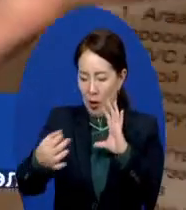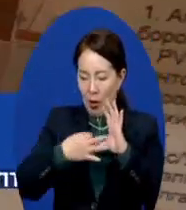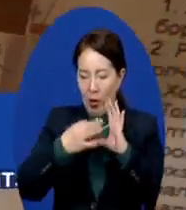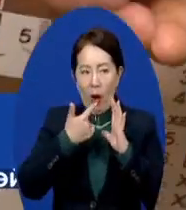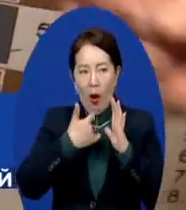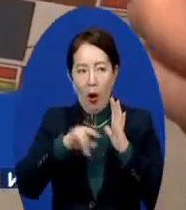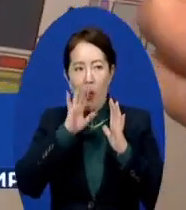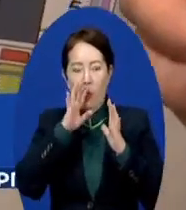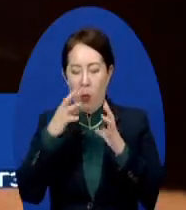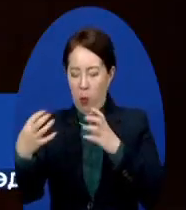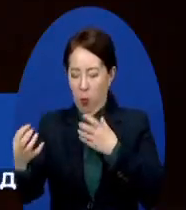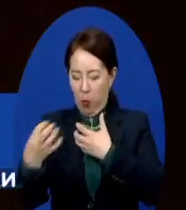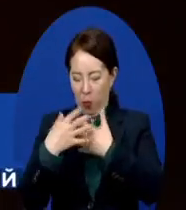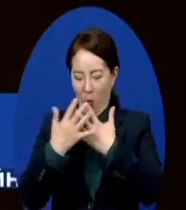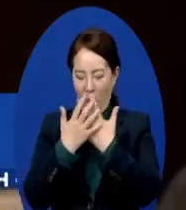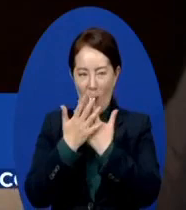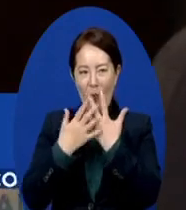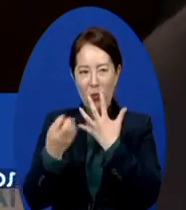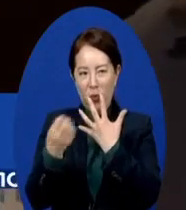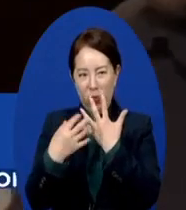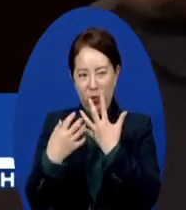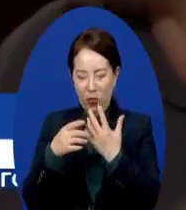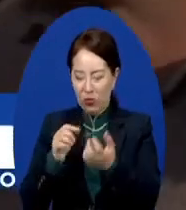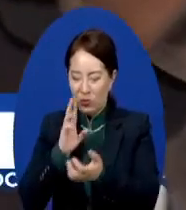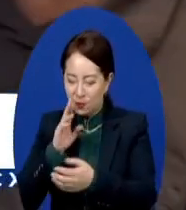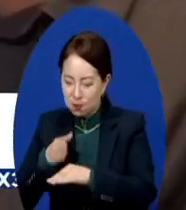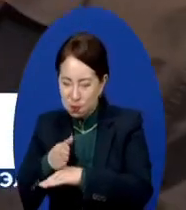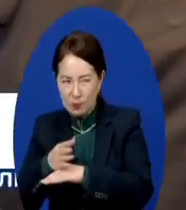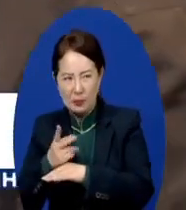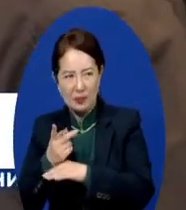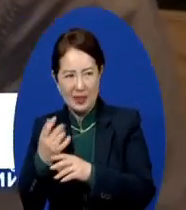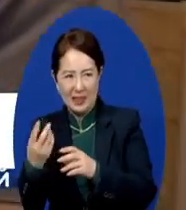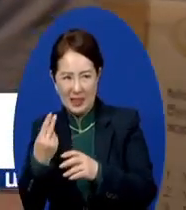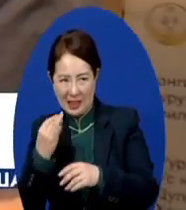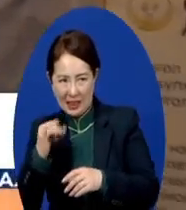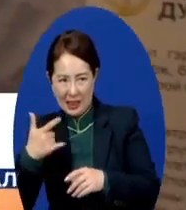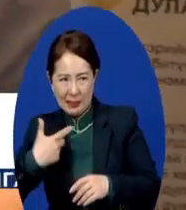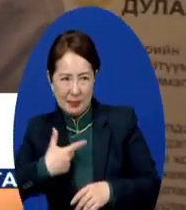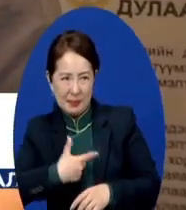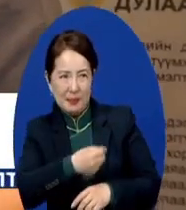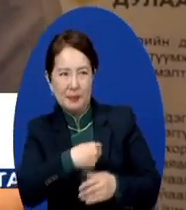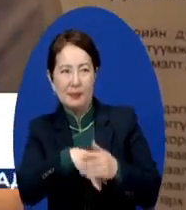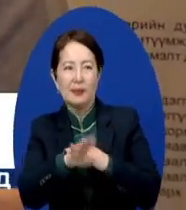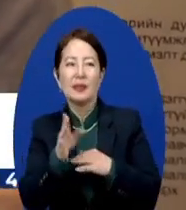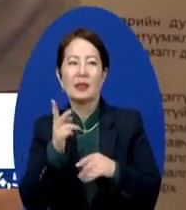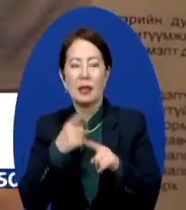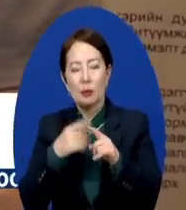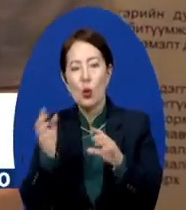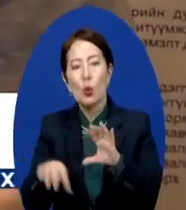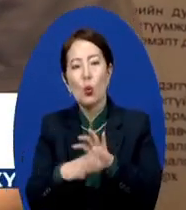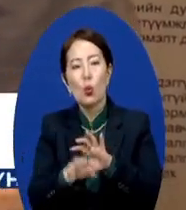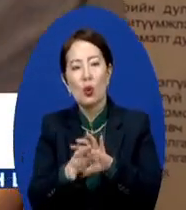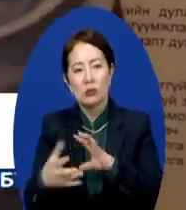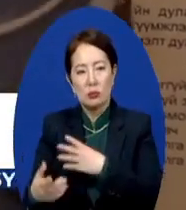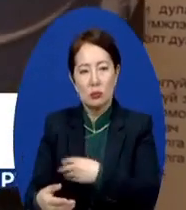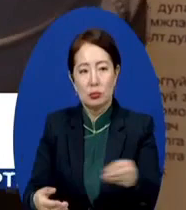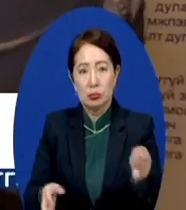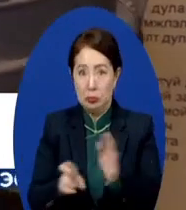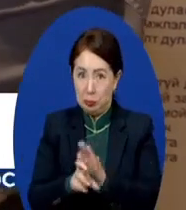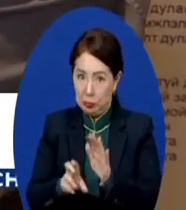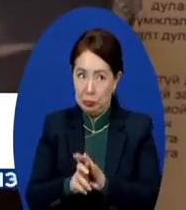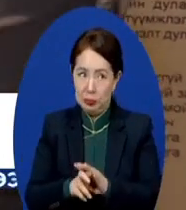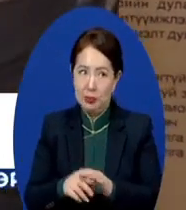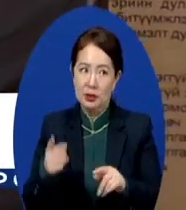гаднаас агаар орж ирнэ. Тэгтээ шүүгтэд орж ирнэ. Хоолунд бэлдэх юм угаах их чийг ялгарч байгаа нөхцөл бас давхар юм сэнс ашиглах